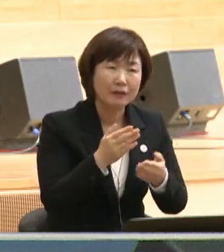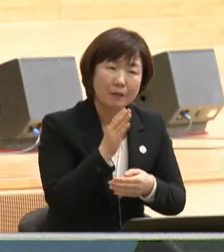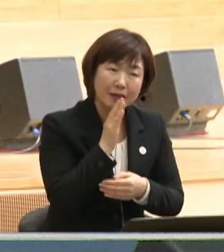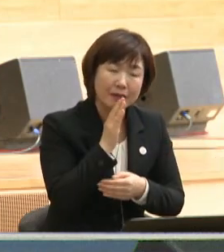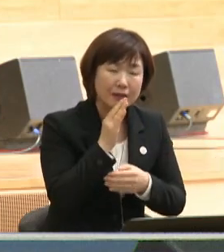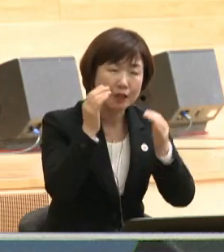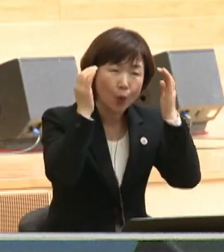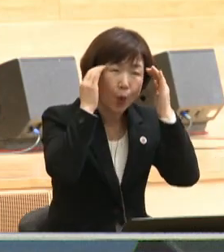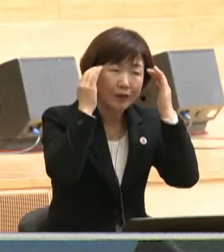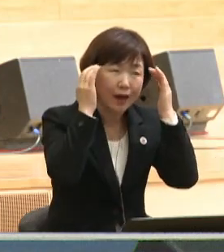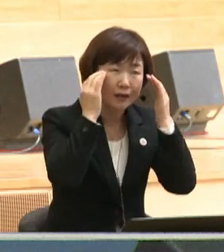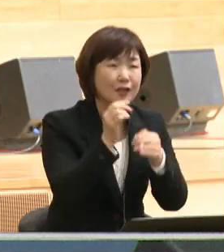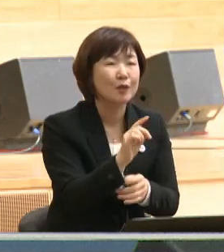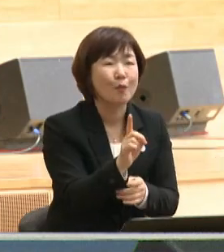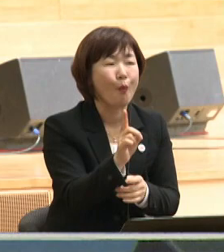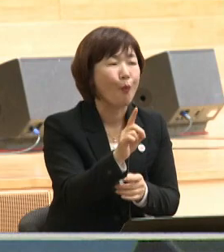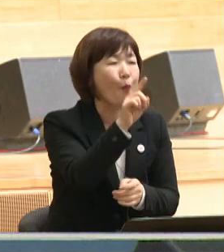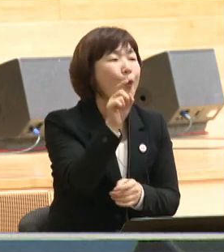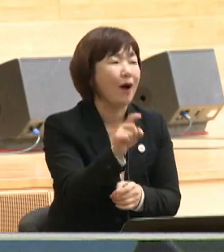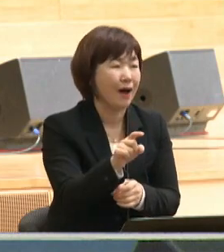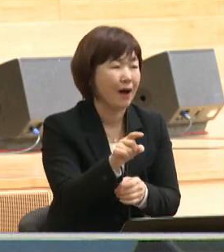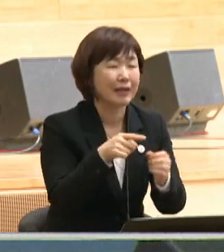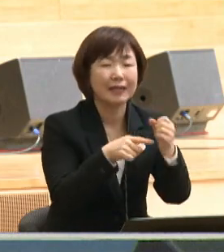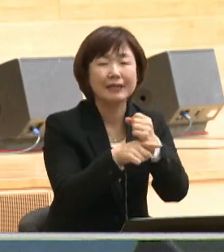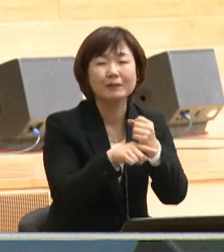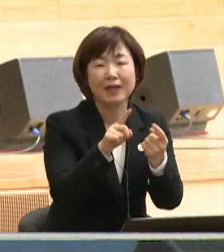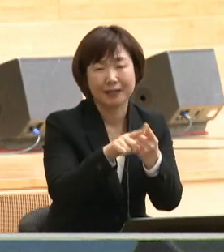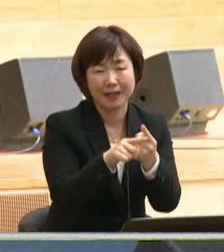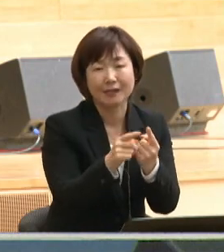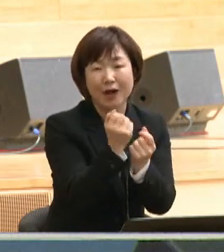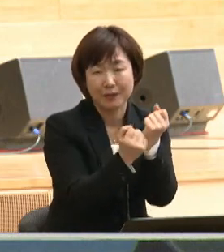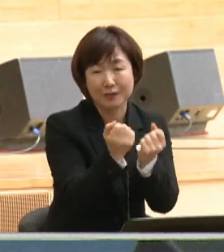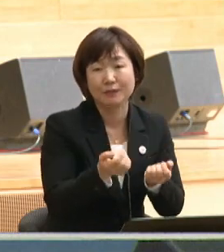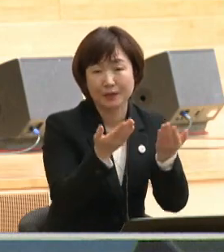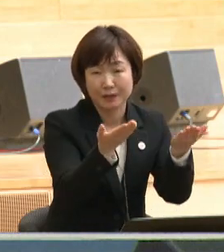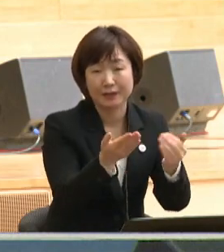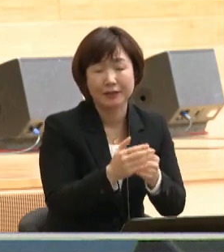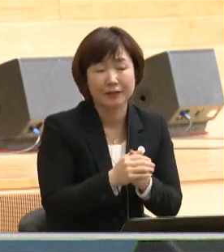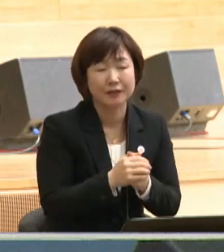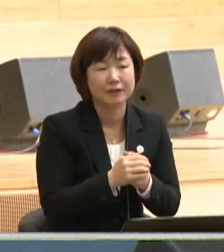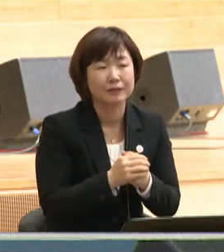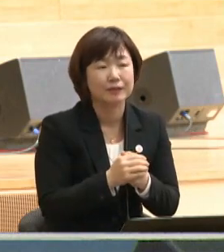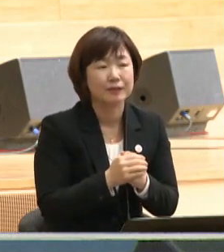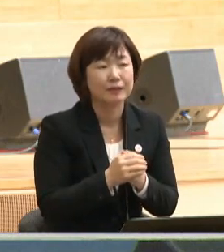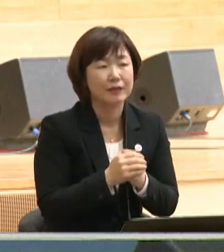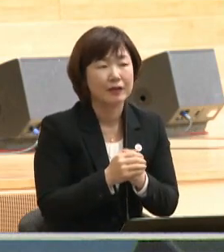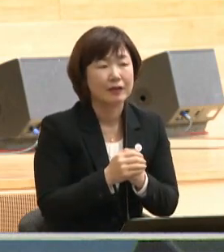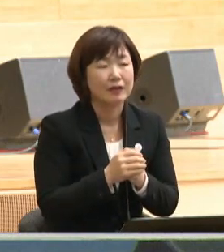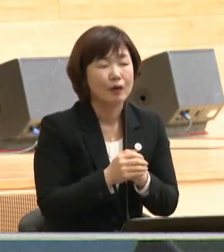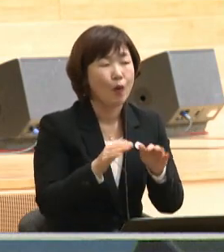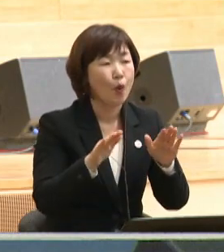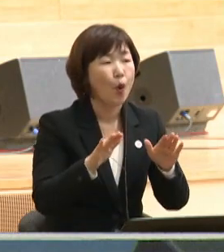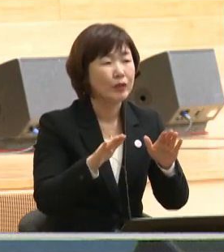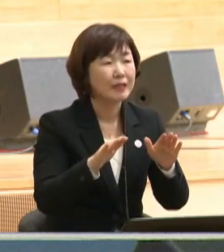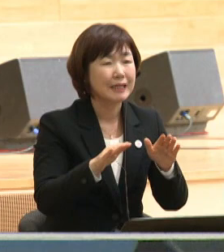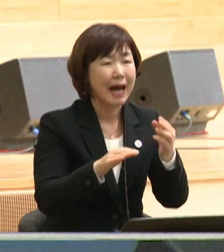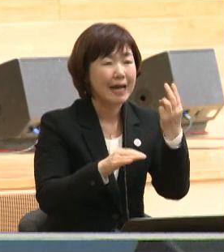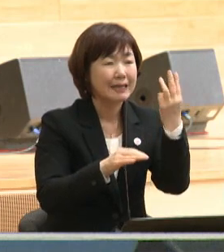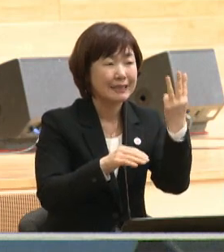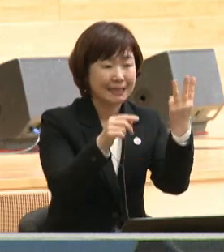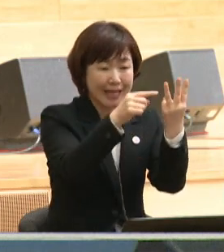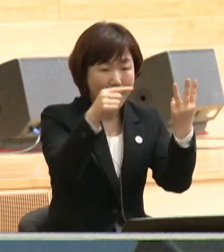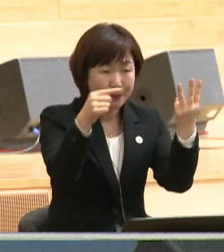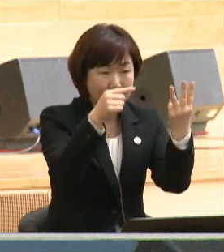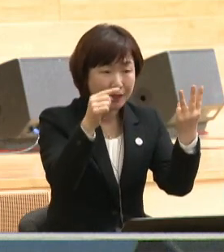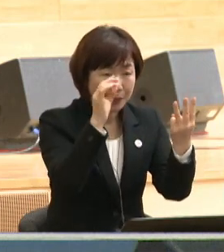고난이 무엇인가 그 고난의 의미에 대해서 우리가 분명히 할 필요가 있죠 여러분 오늘 본문 3절에서 다루고